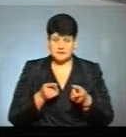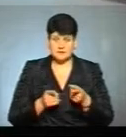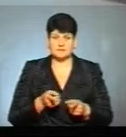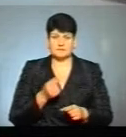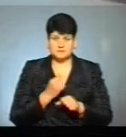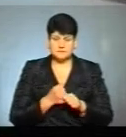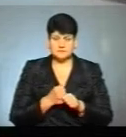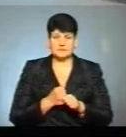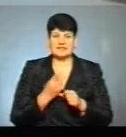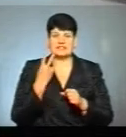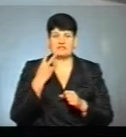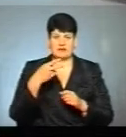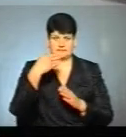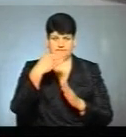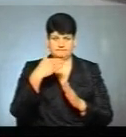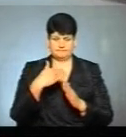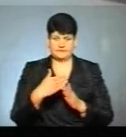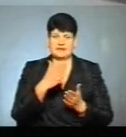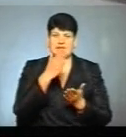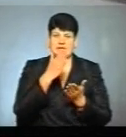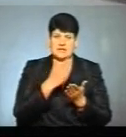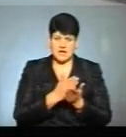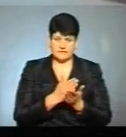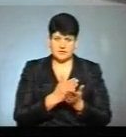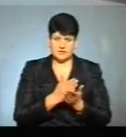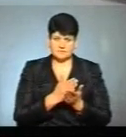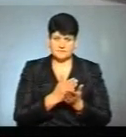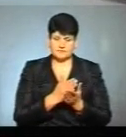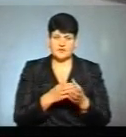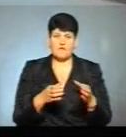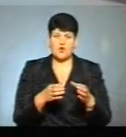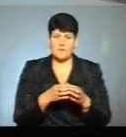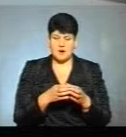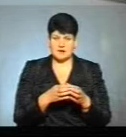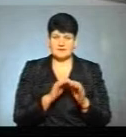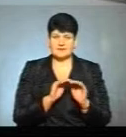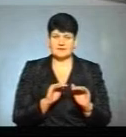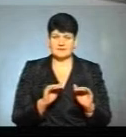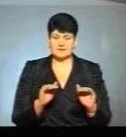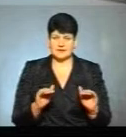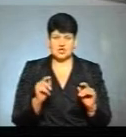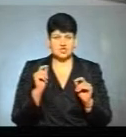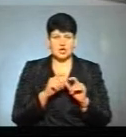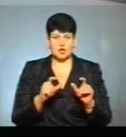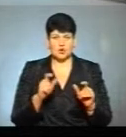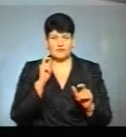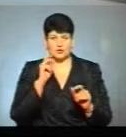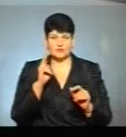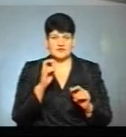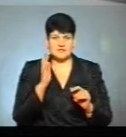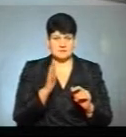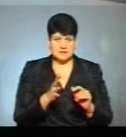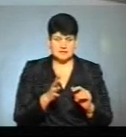методикою, визначено два критерії. Це наявність в громаді дітей шкільного віку